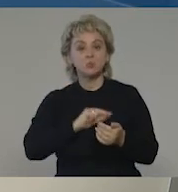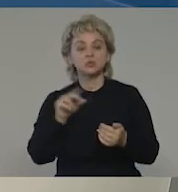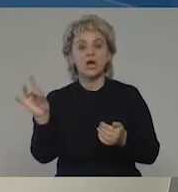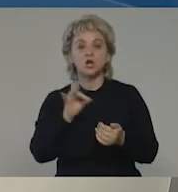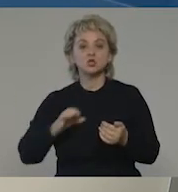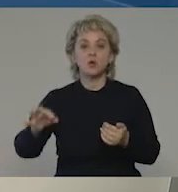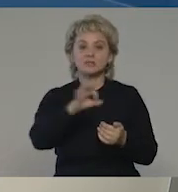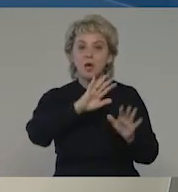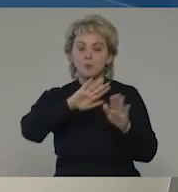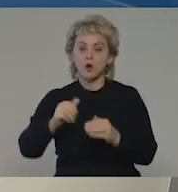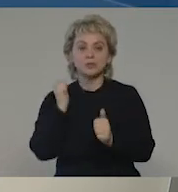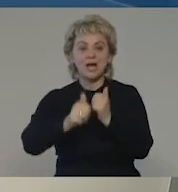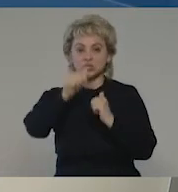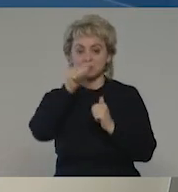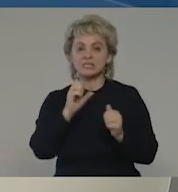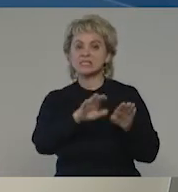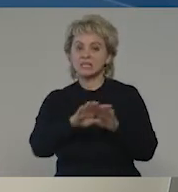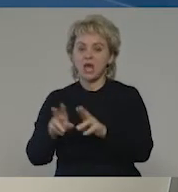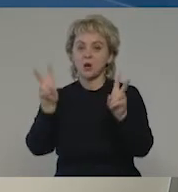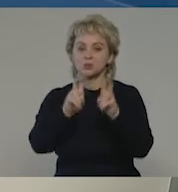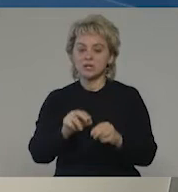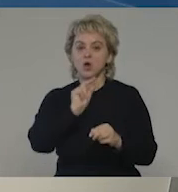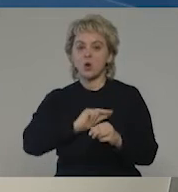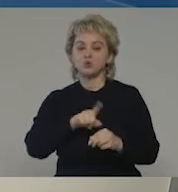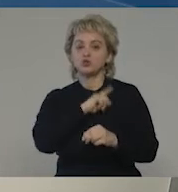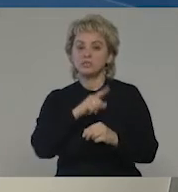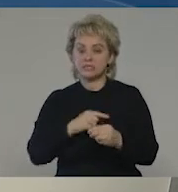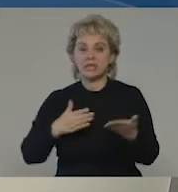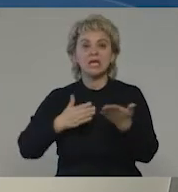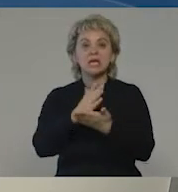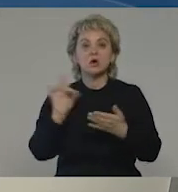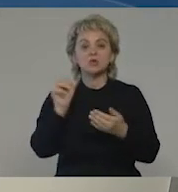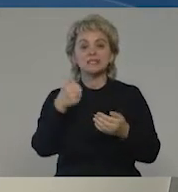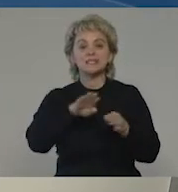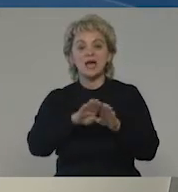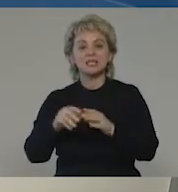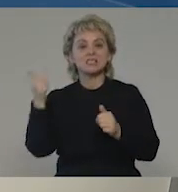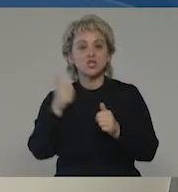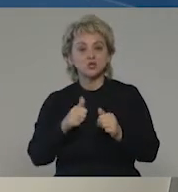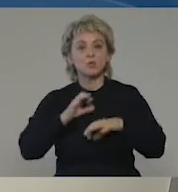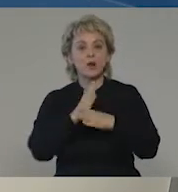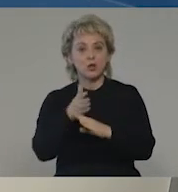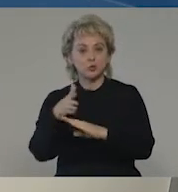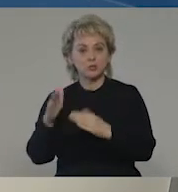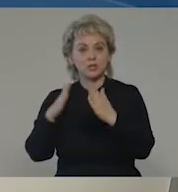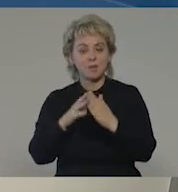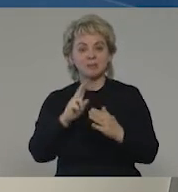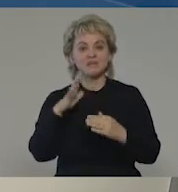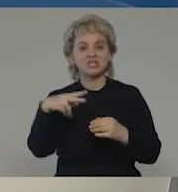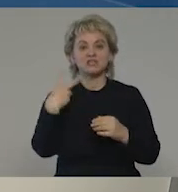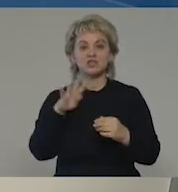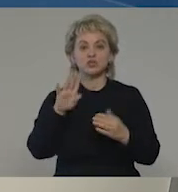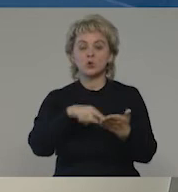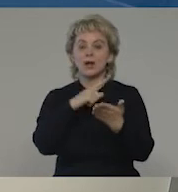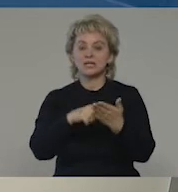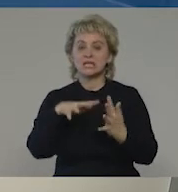В Ростовской области проходит ежемесячное статистическое обследование рабочей силы. Сотрудники Ростовстата за неделю пройдут по домам и квартирам в